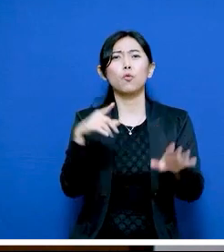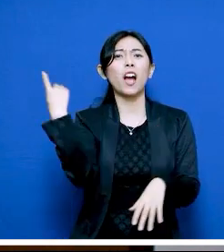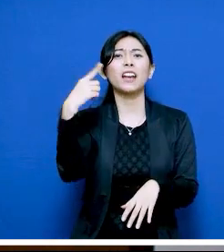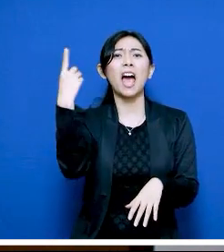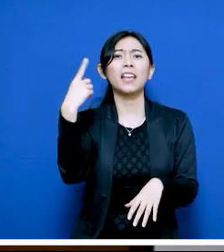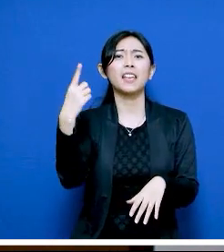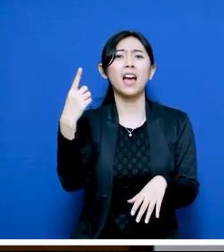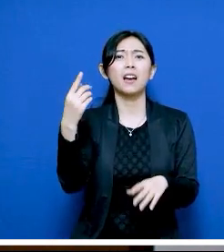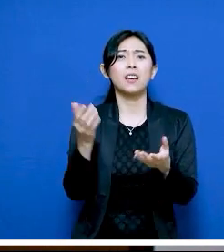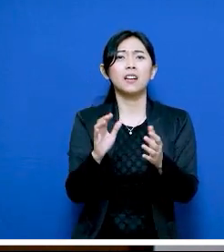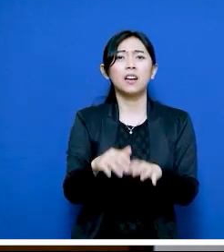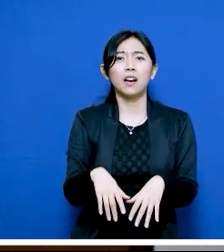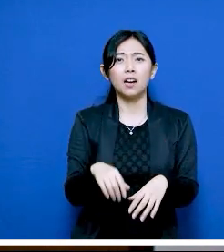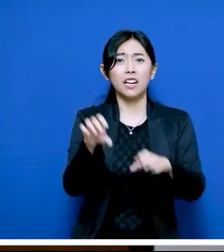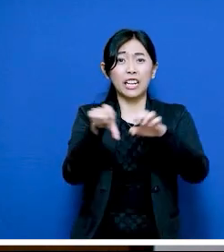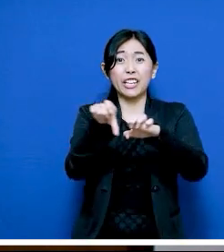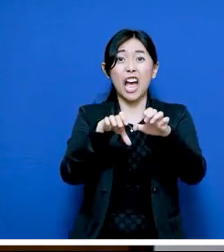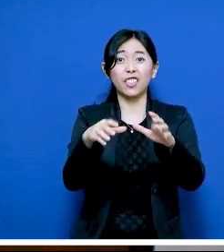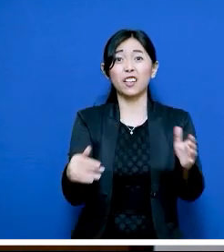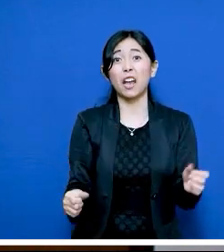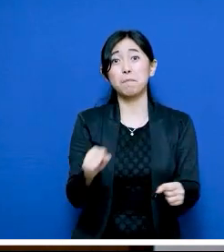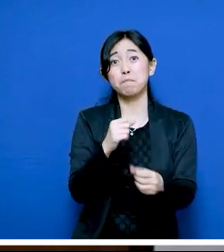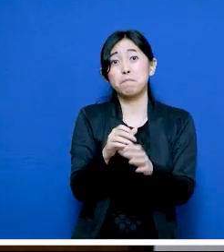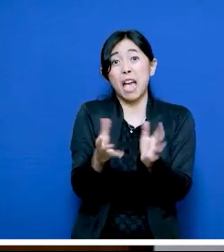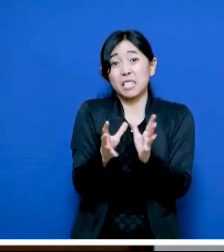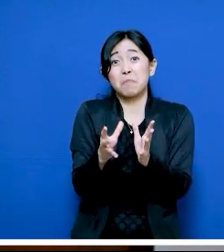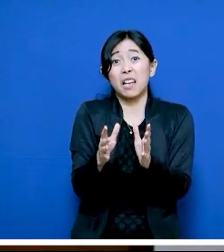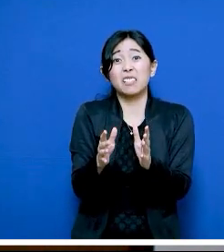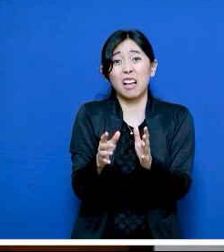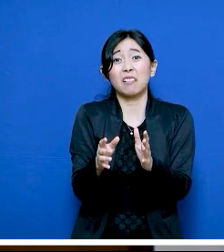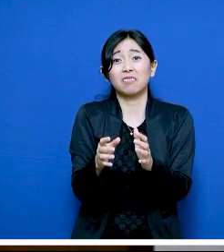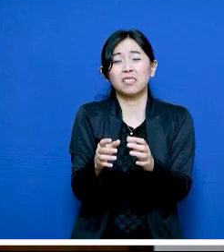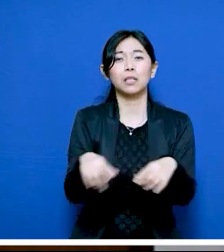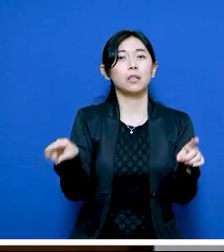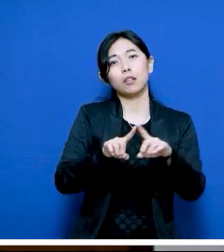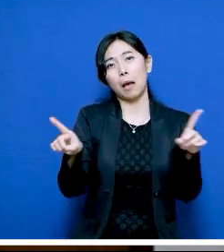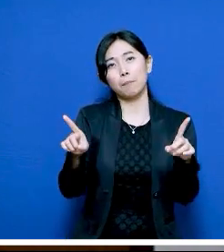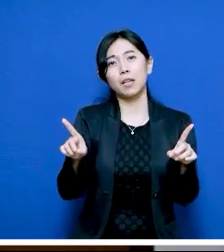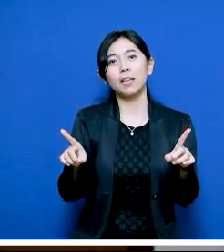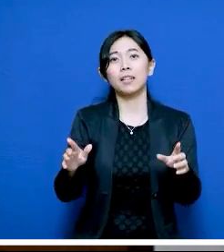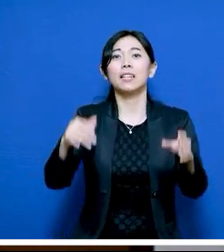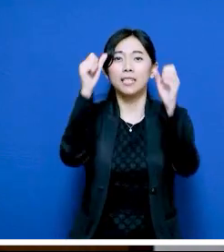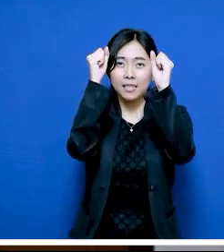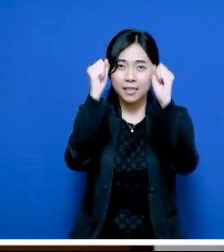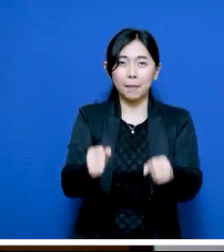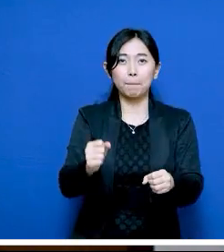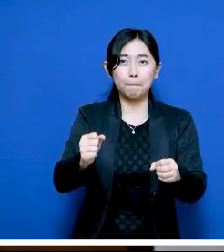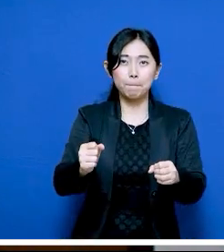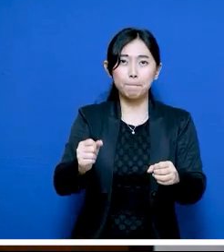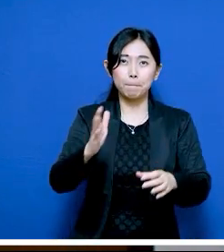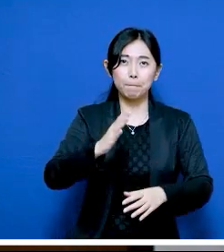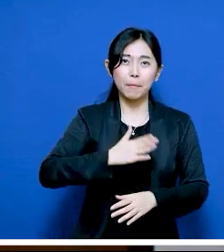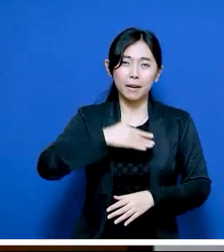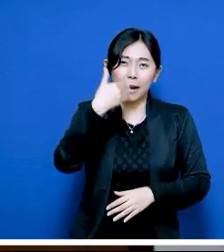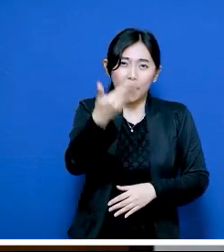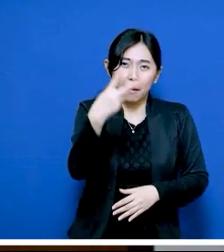kegiatan ritual mengaku dosa, tapi sebuah kesediaan untuk terus-menerus melihat kepada